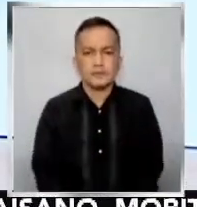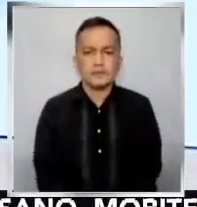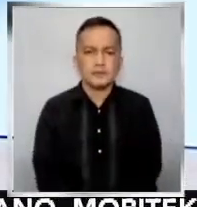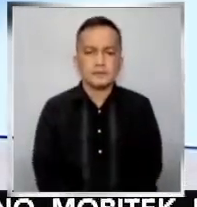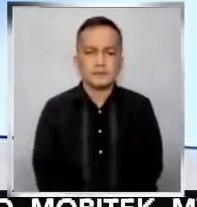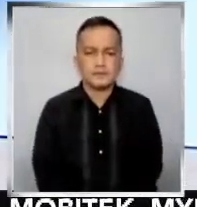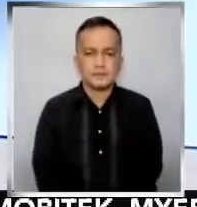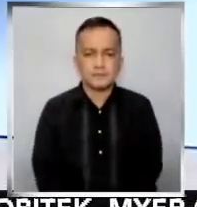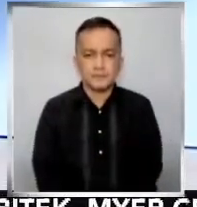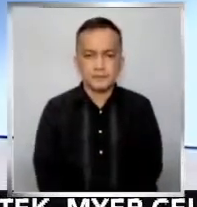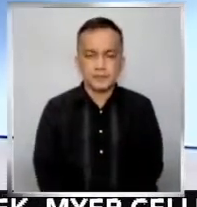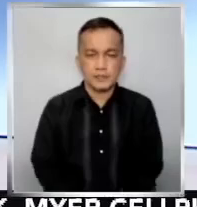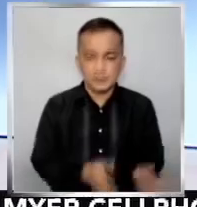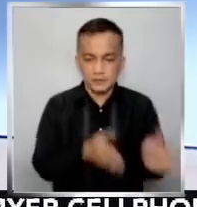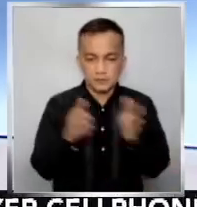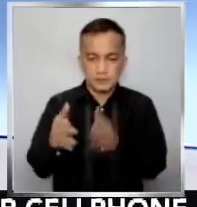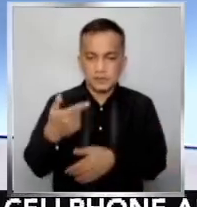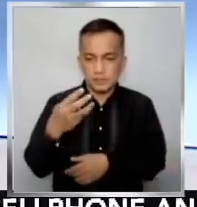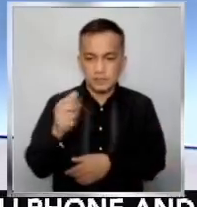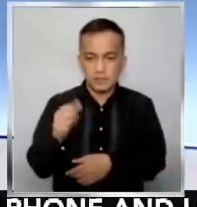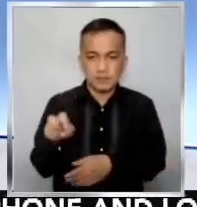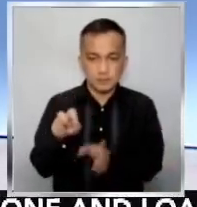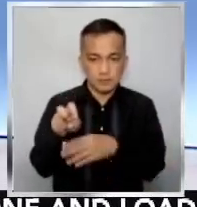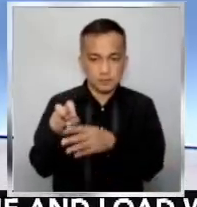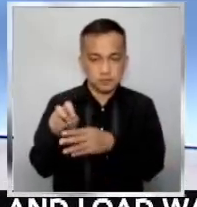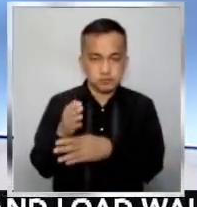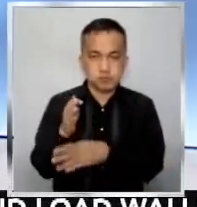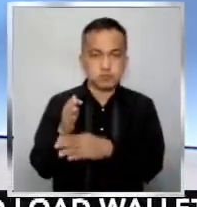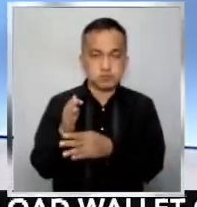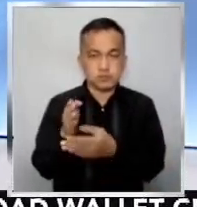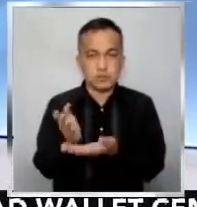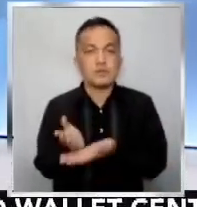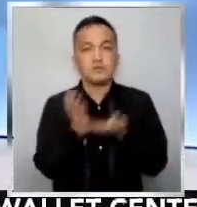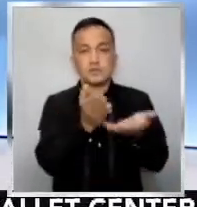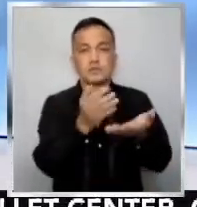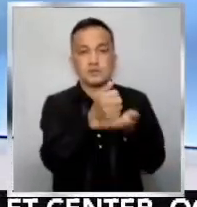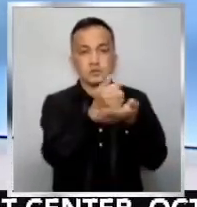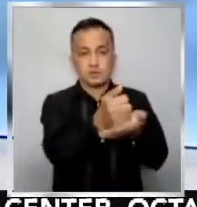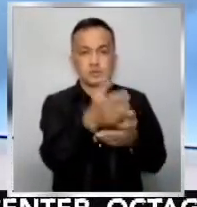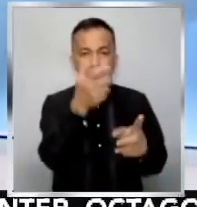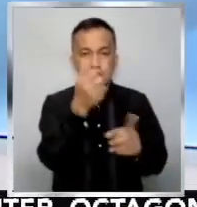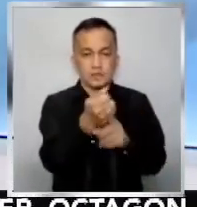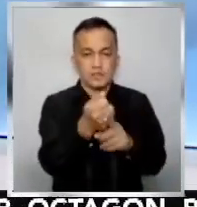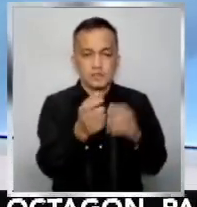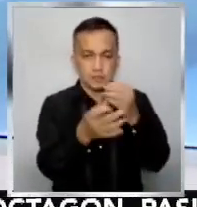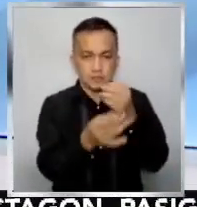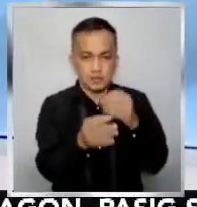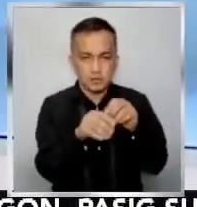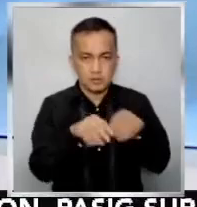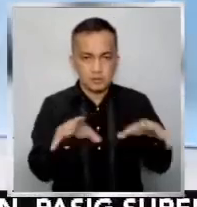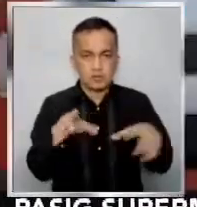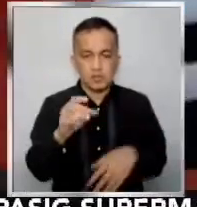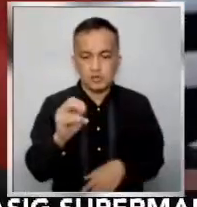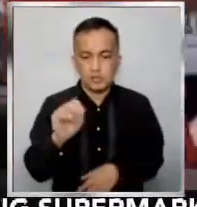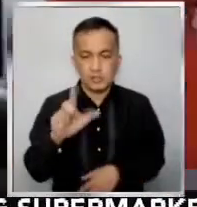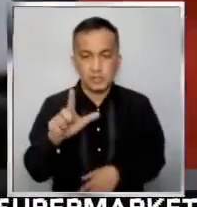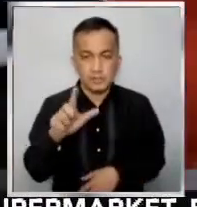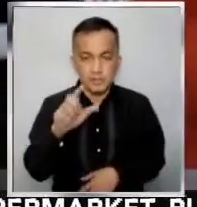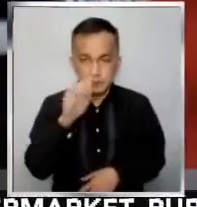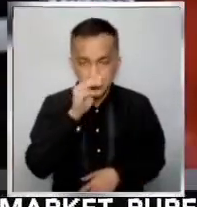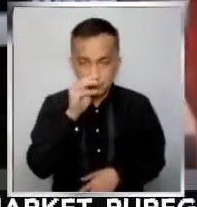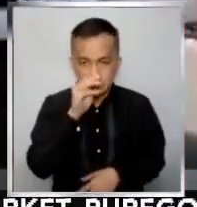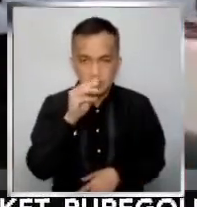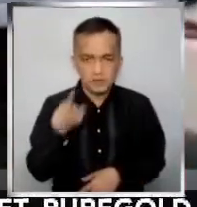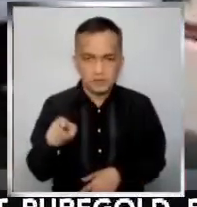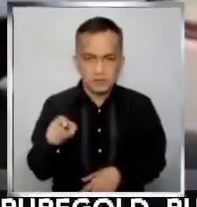Nasa biyahe na po ang GMA Kapuso Foundation para maghatid ng tulong sa mga apektado ng oil spill sa Oriental Mindoro. Kargado ng iba't